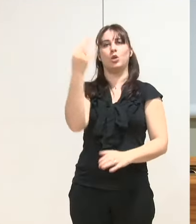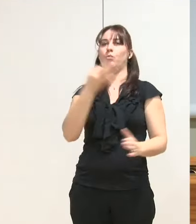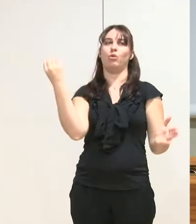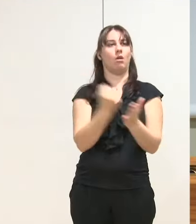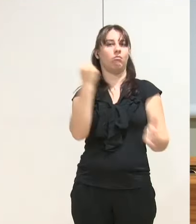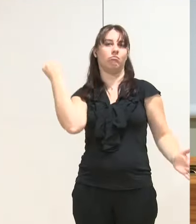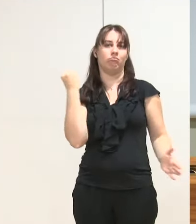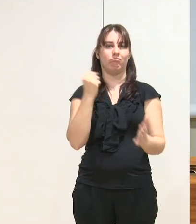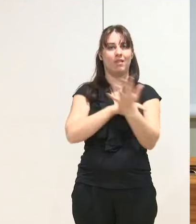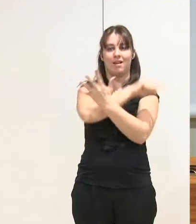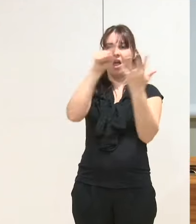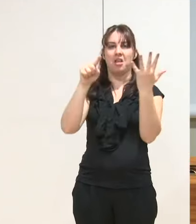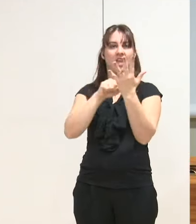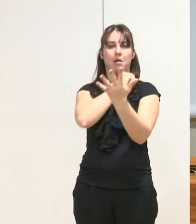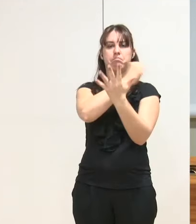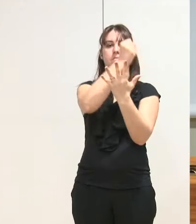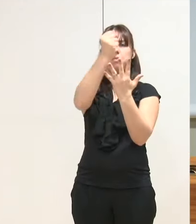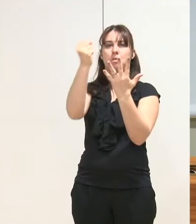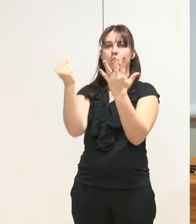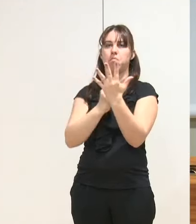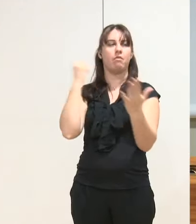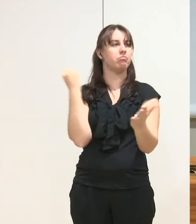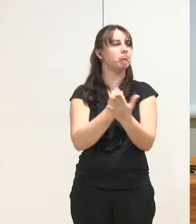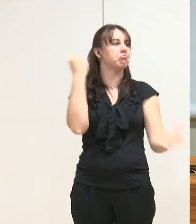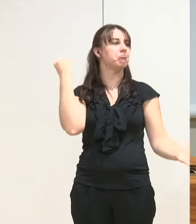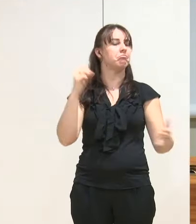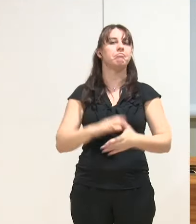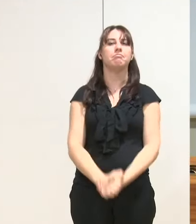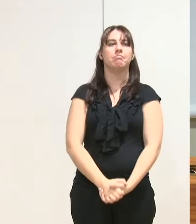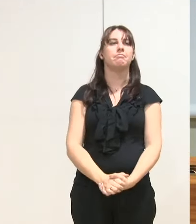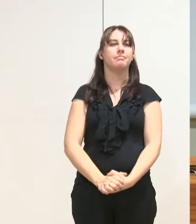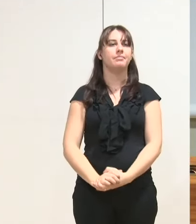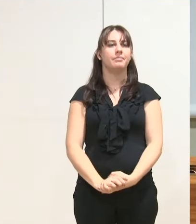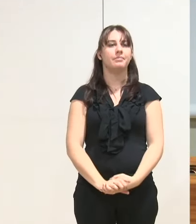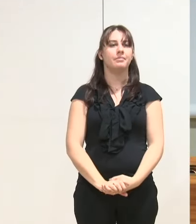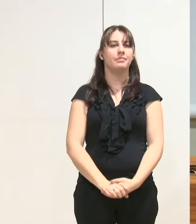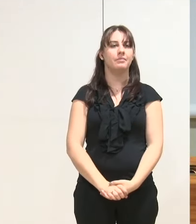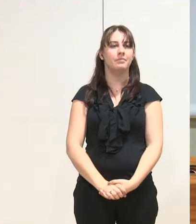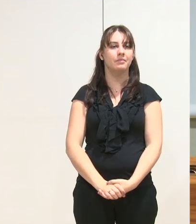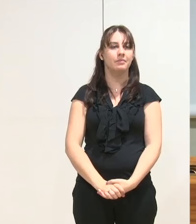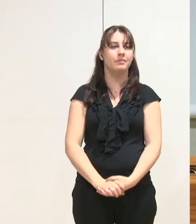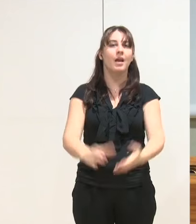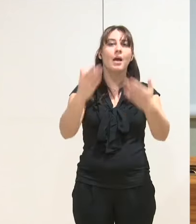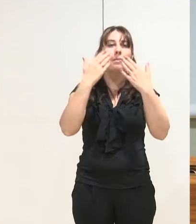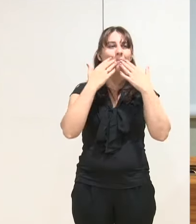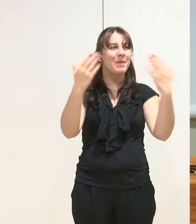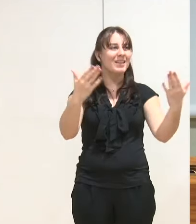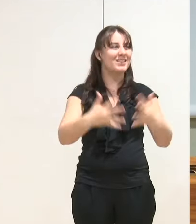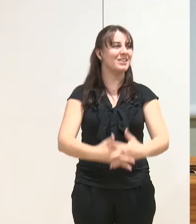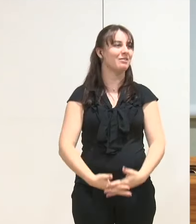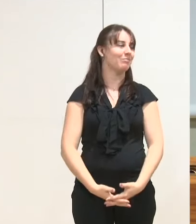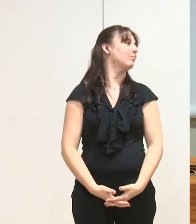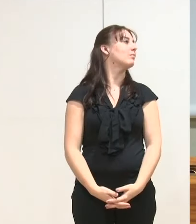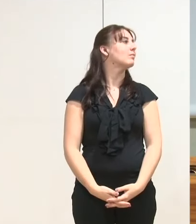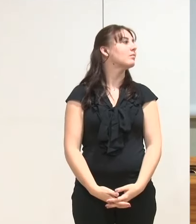c'est C délibérations sont donc adoptées je vous remercie